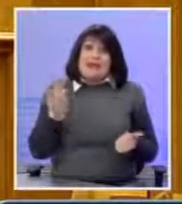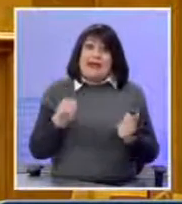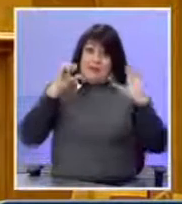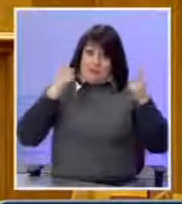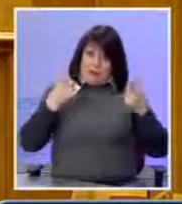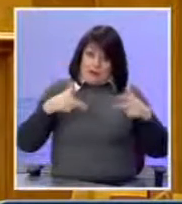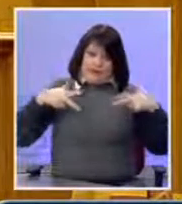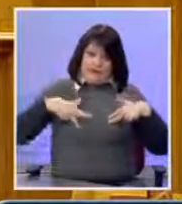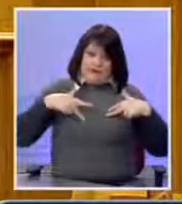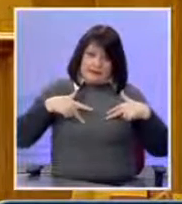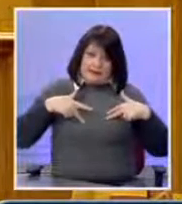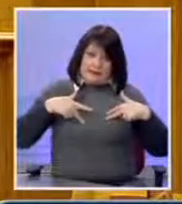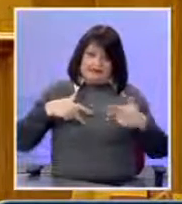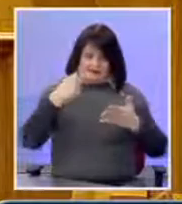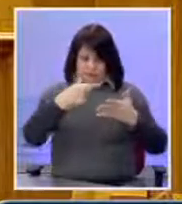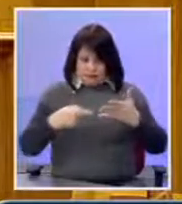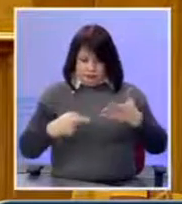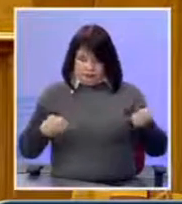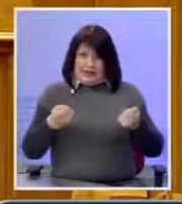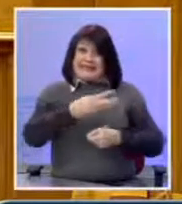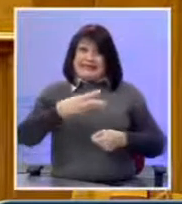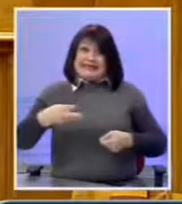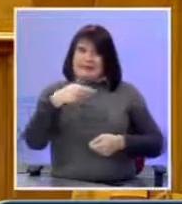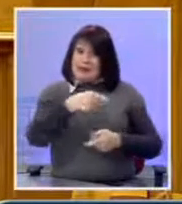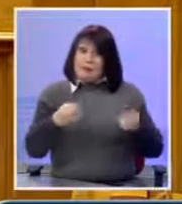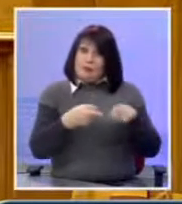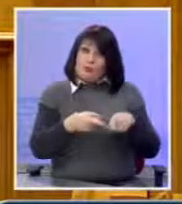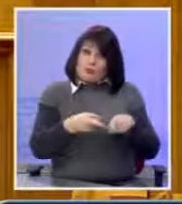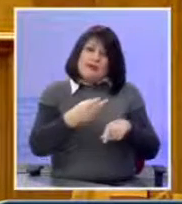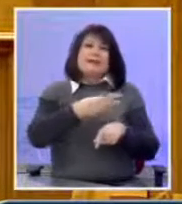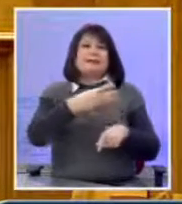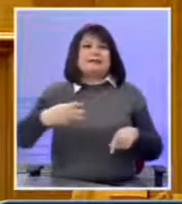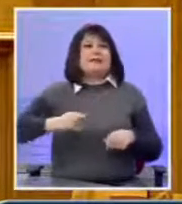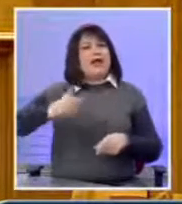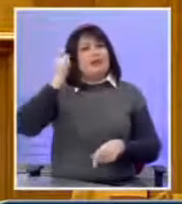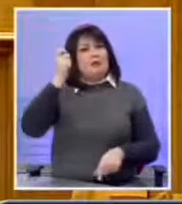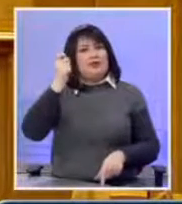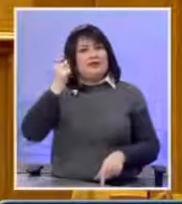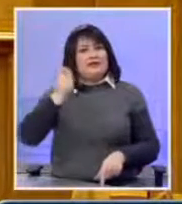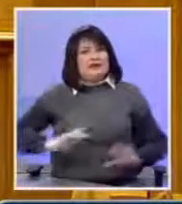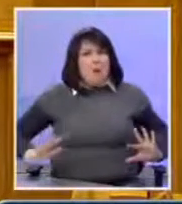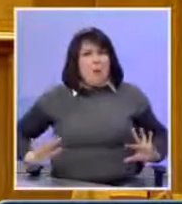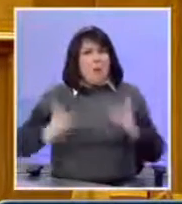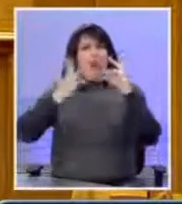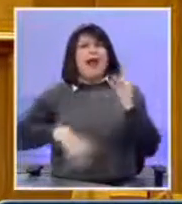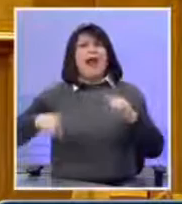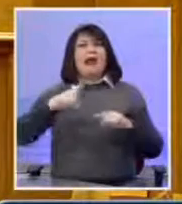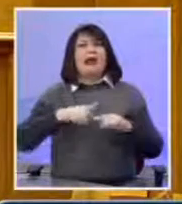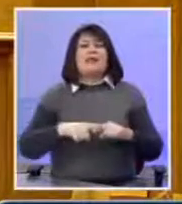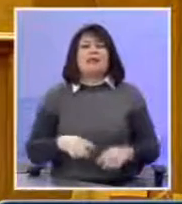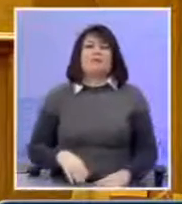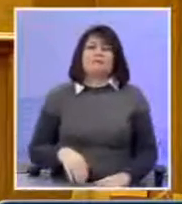ήταν κυβέρνηση και έκανε αυτά που κάνει σήμερα ο ΣΥΡΙΖΑ και ο ΣΥΡΙΖΑ αντιπολίτευση, θα εσύτω η Ελλάδα. Γιατί δεν κάνετε